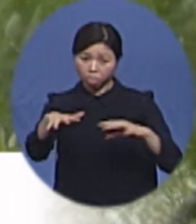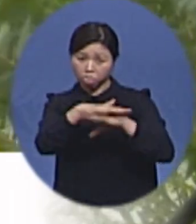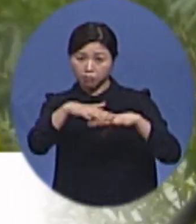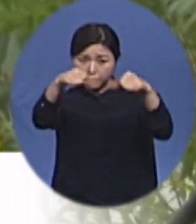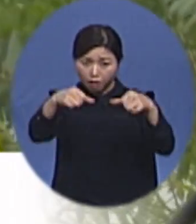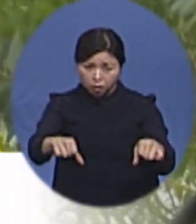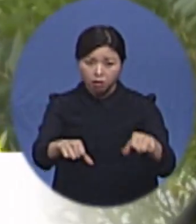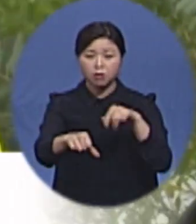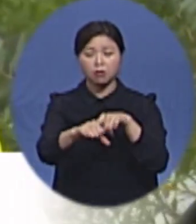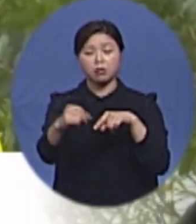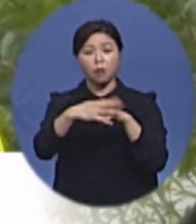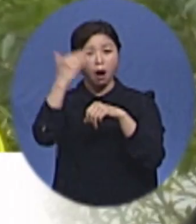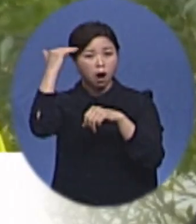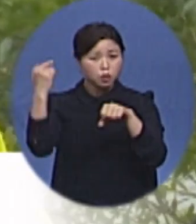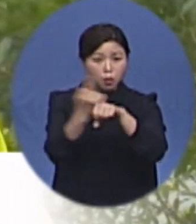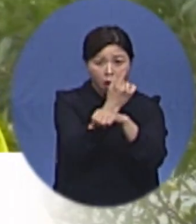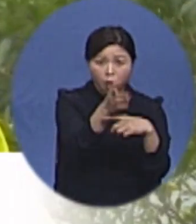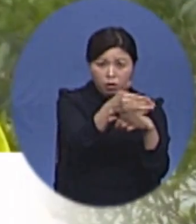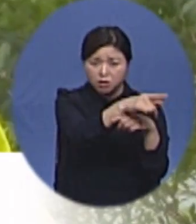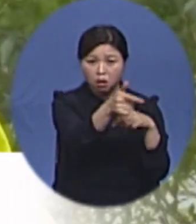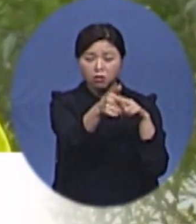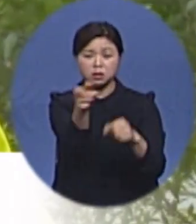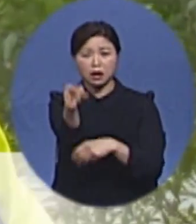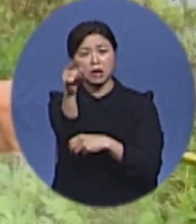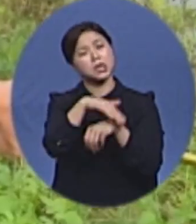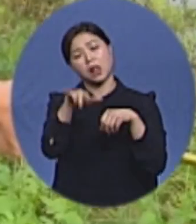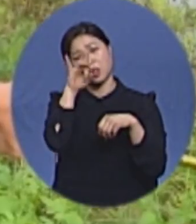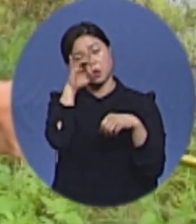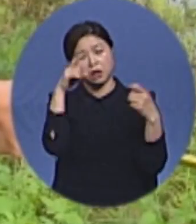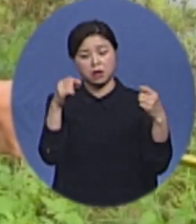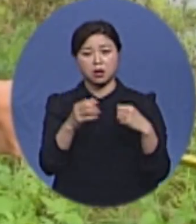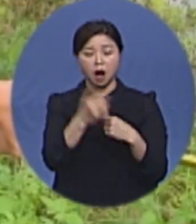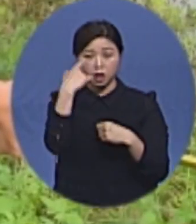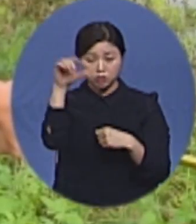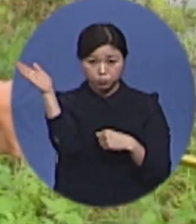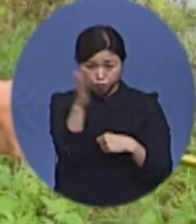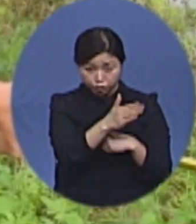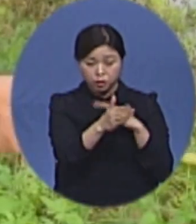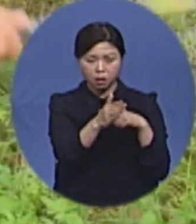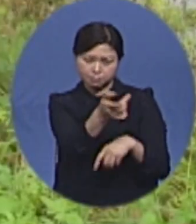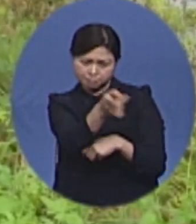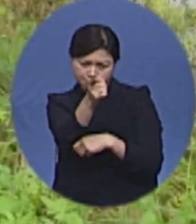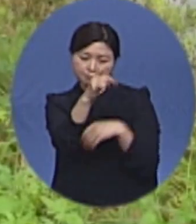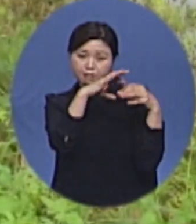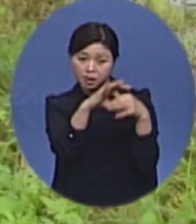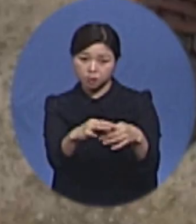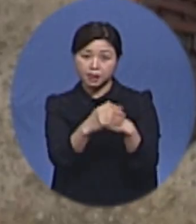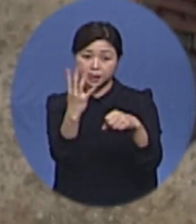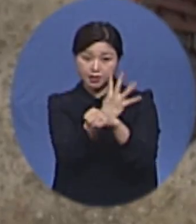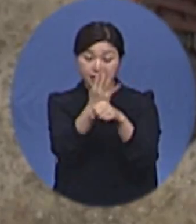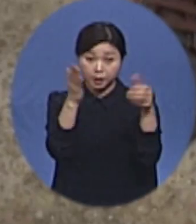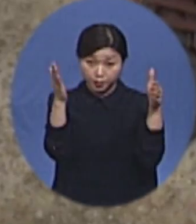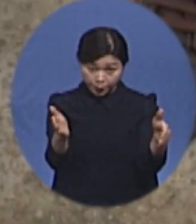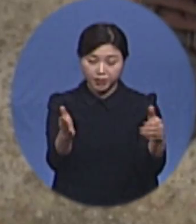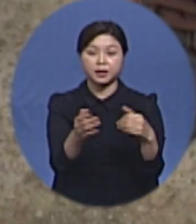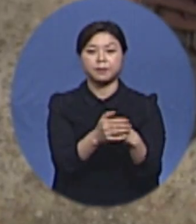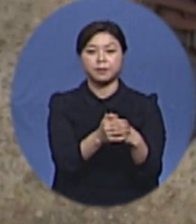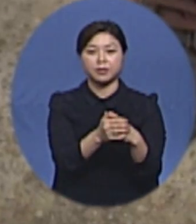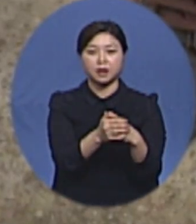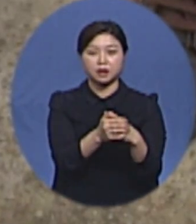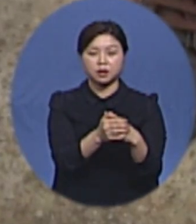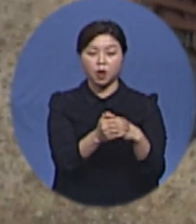파괴되고 이 외래어종 때문에 낚시가 전혀 되지 않고 있습니다. 아침부터 진행된 대회는 4시간 동안 진행되며